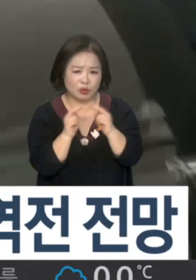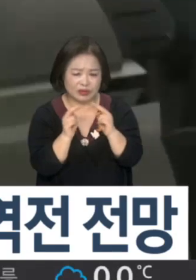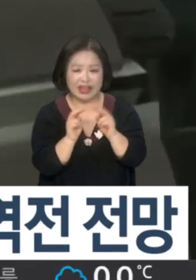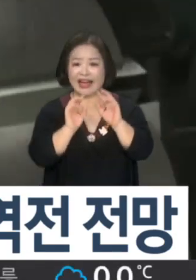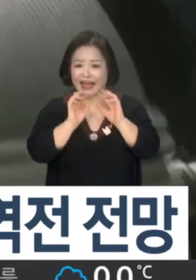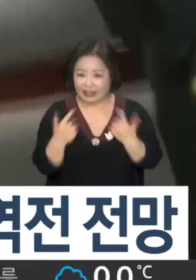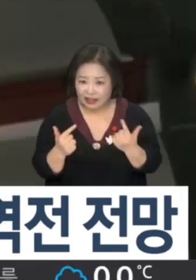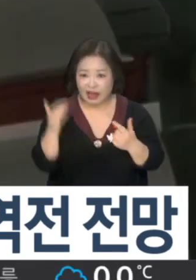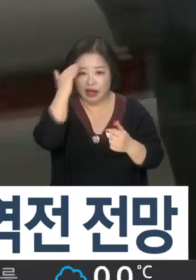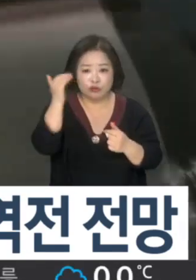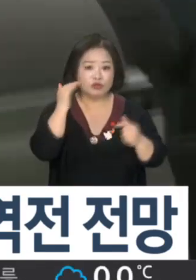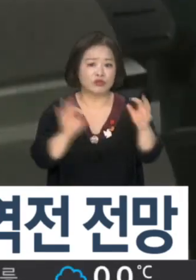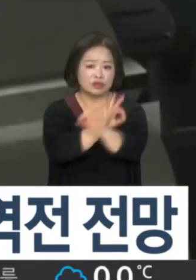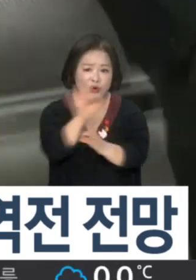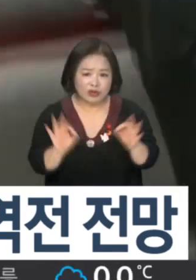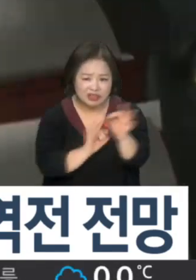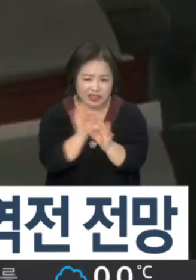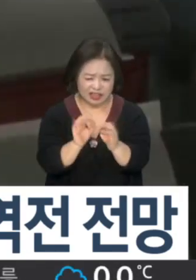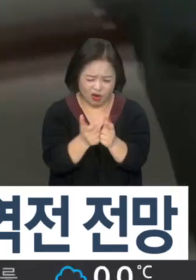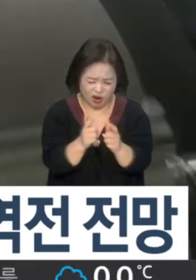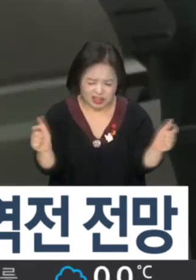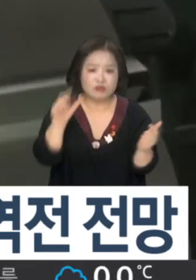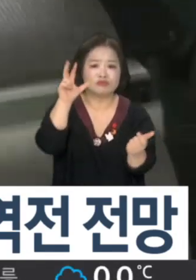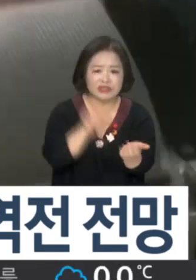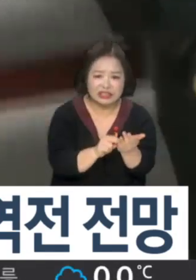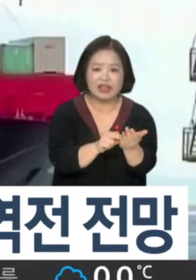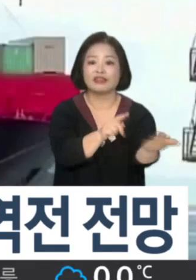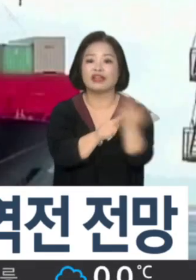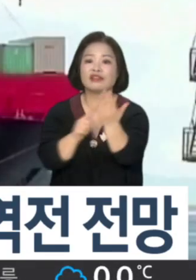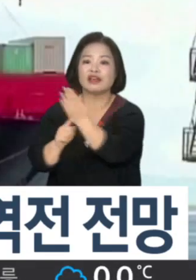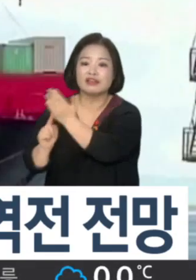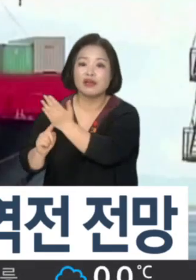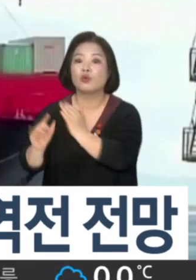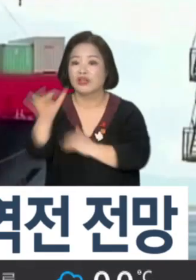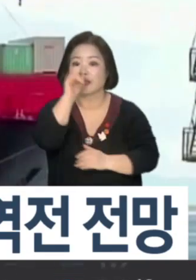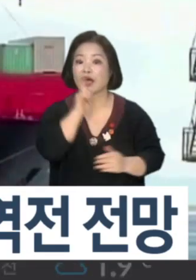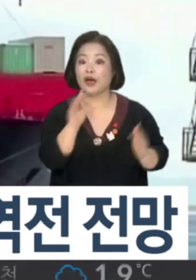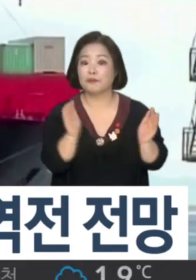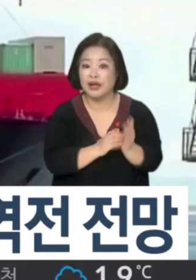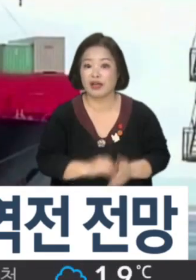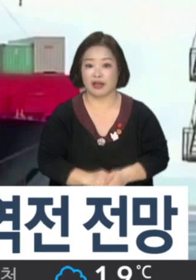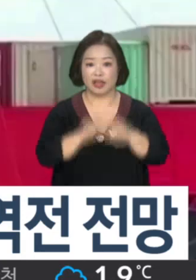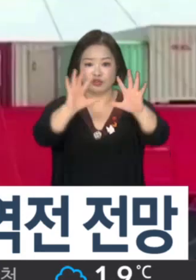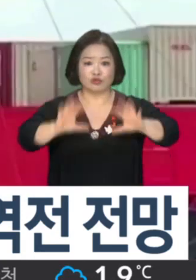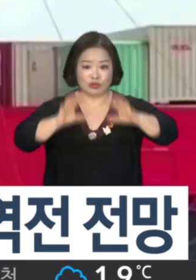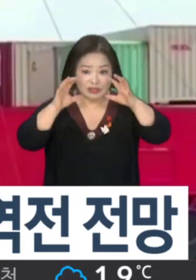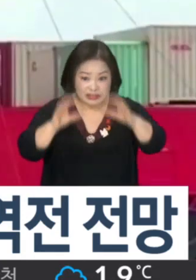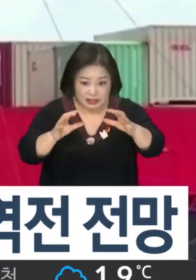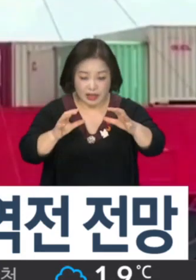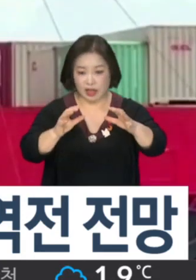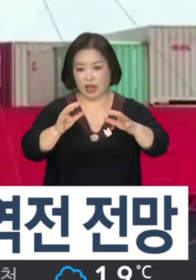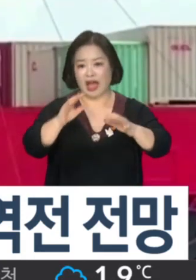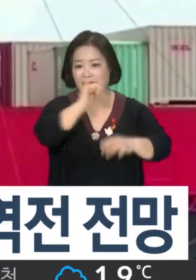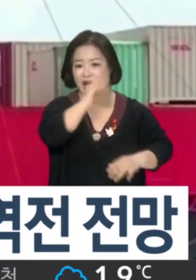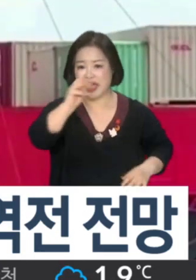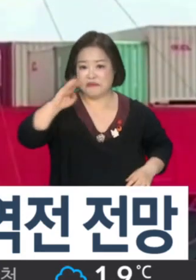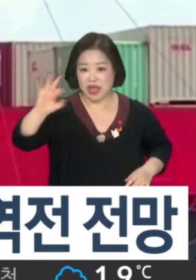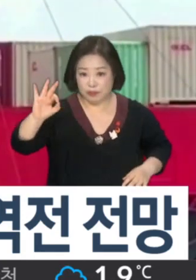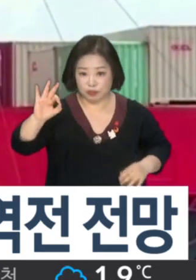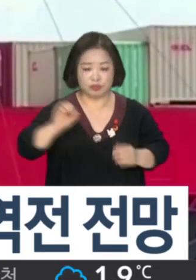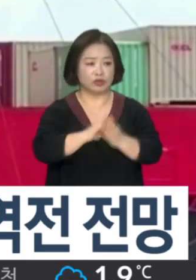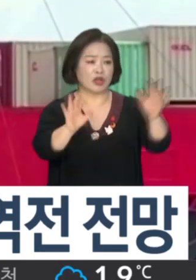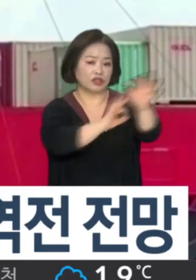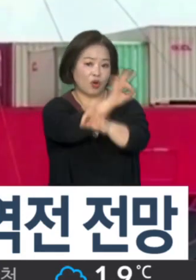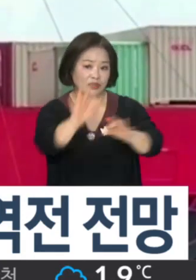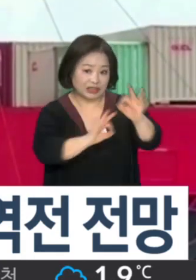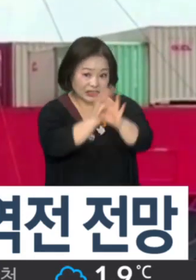아닌 한국 경제의 구조적 문제도 드러나기 시작했다고 분석했습니다. 다만 국제통화기금이 지난달 내놓은 세계 경제